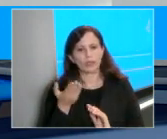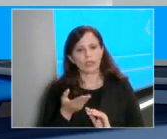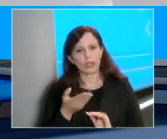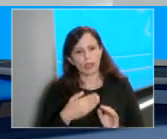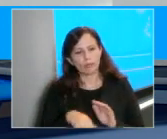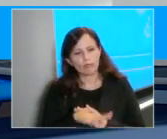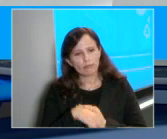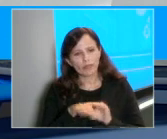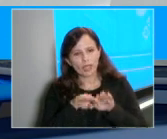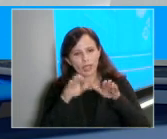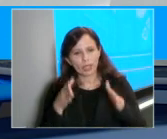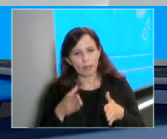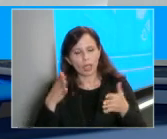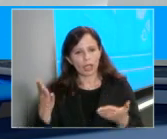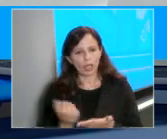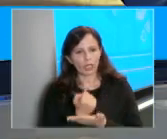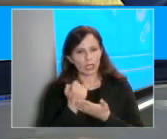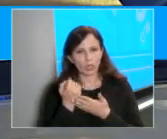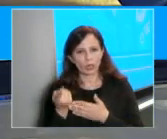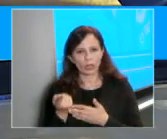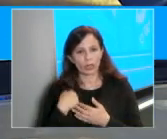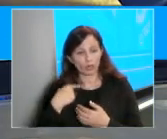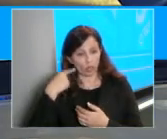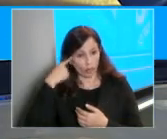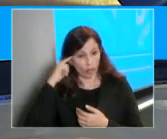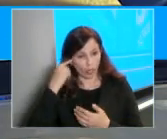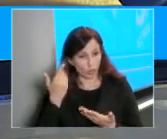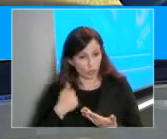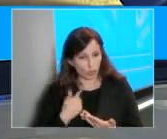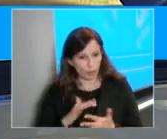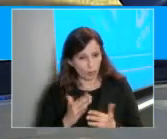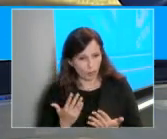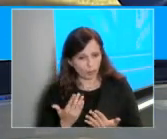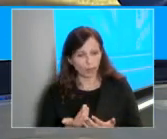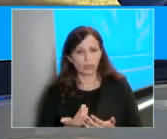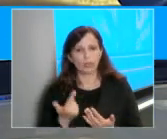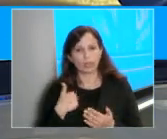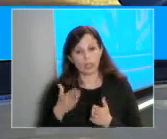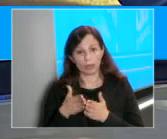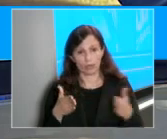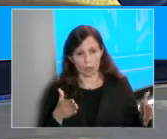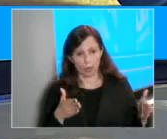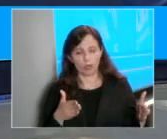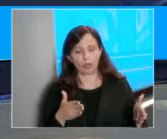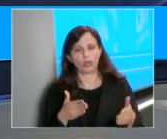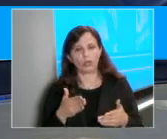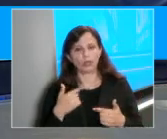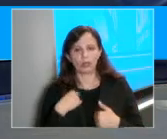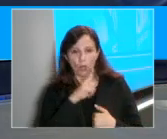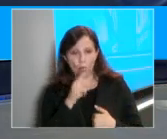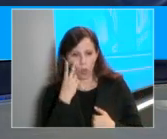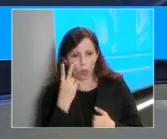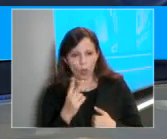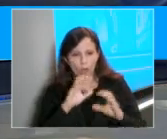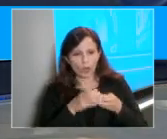לניצחון ליכודי? אני חושב שהדבר שהכי מדאיג אותי בתור אדם מגוש השמאל, זה שלא ראיתי את כחול